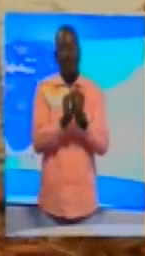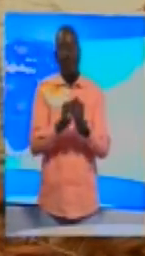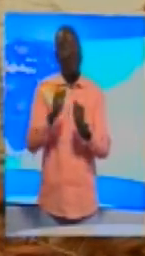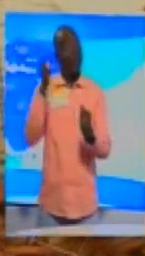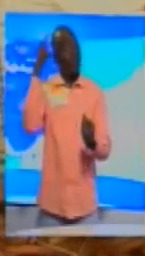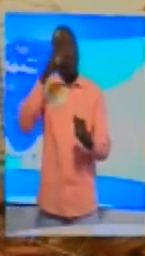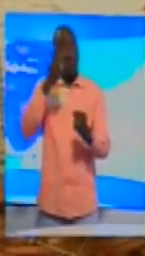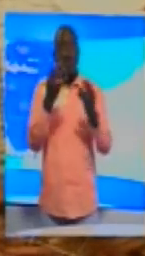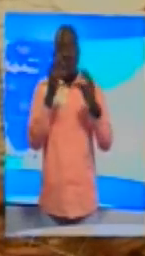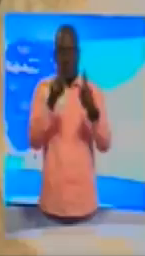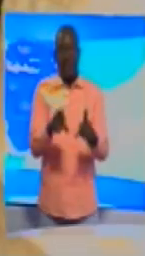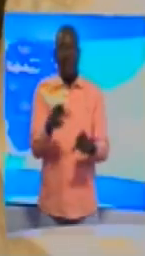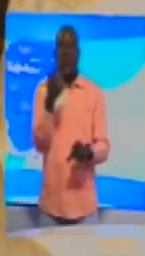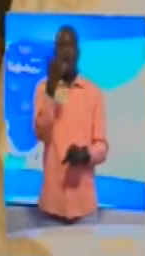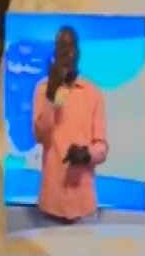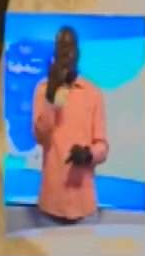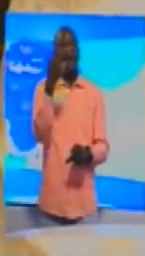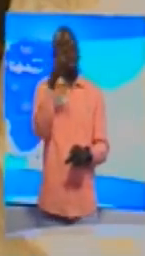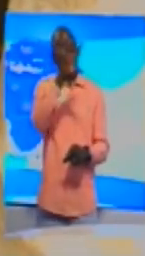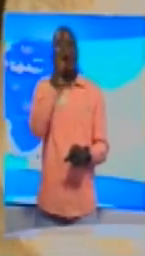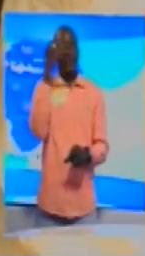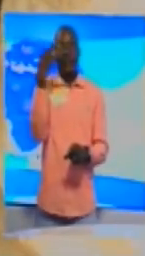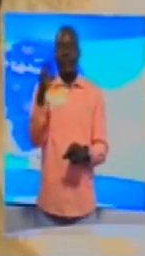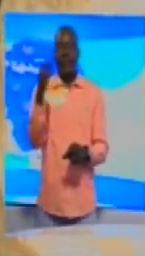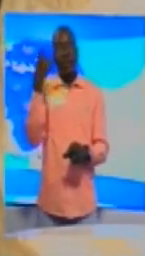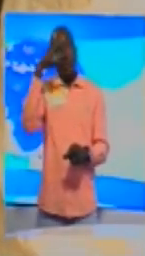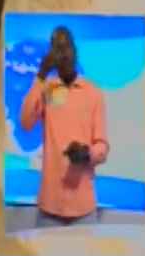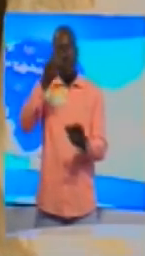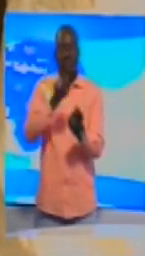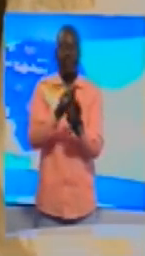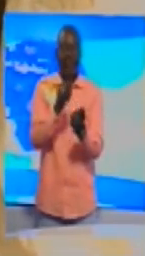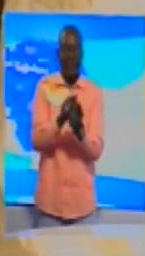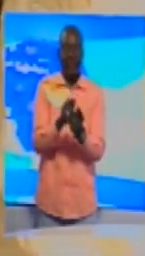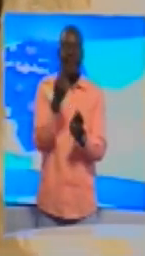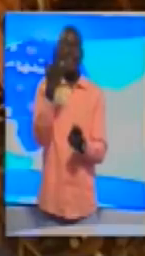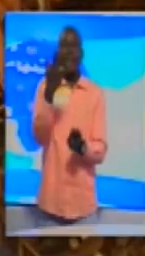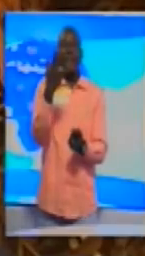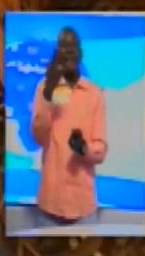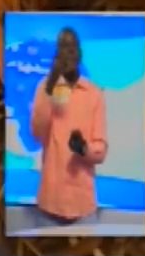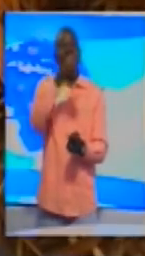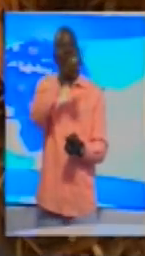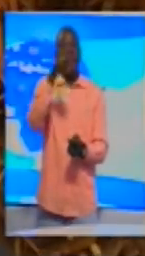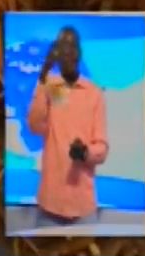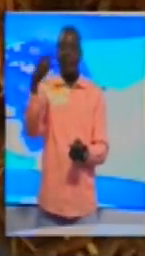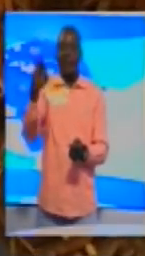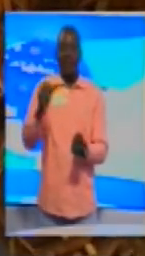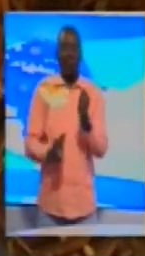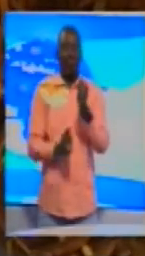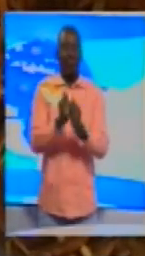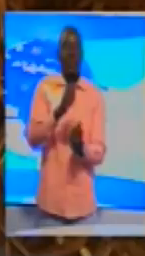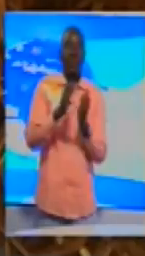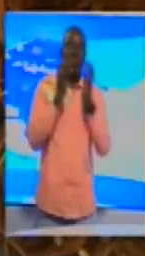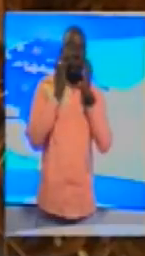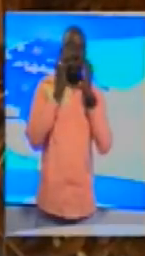taille. 3 à 50 francs CFA pour les petits et 5 à 100 francs pour les plus gros.